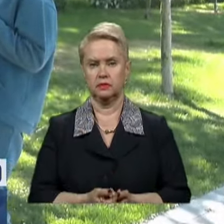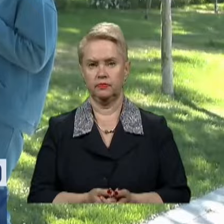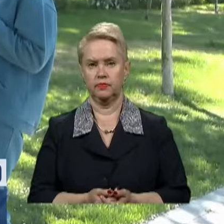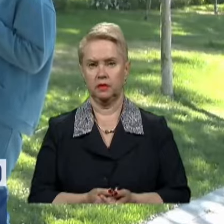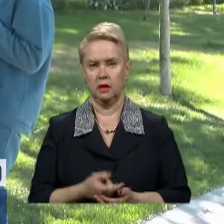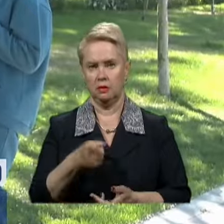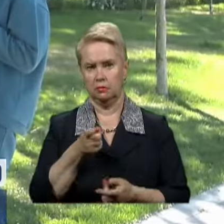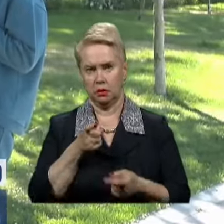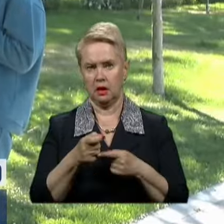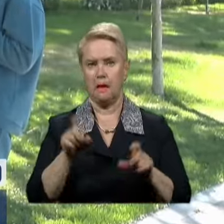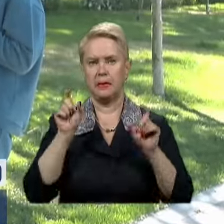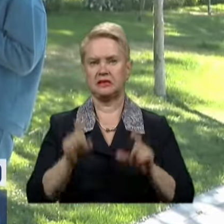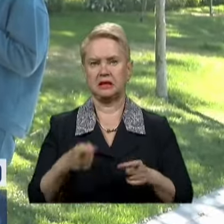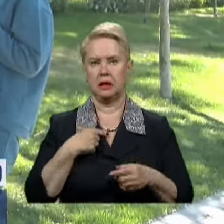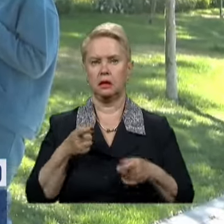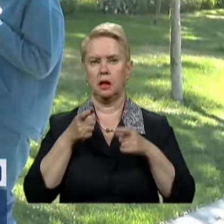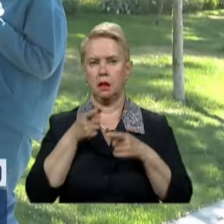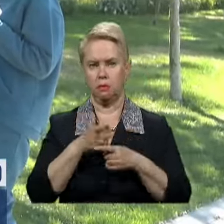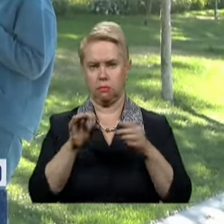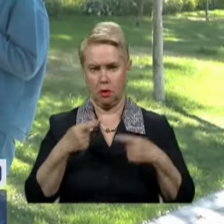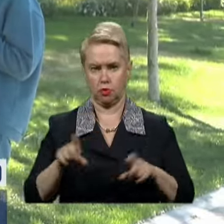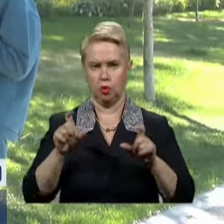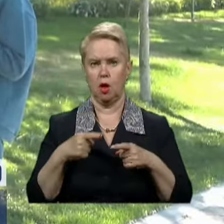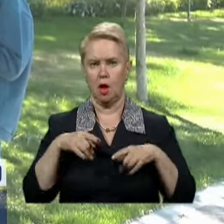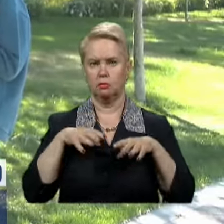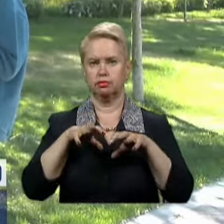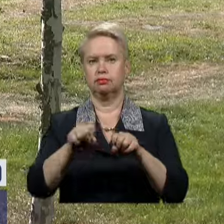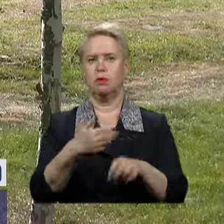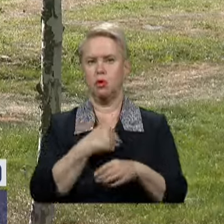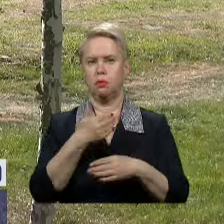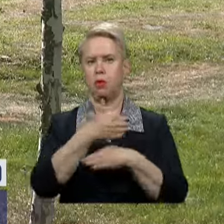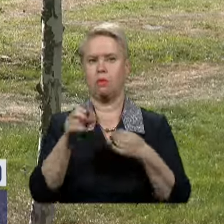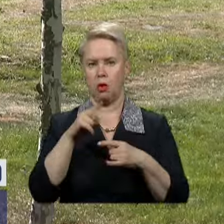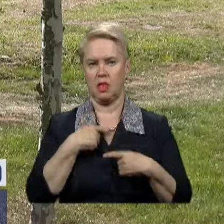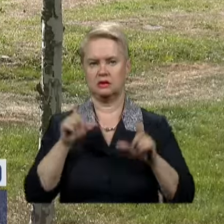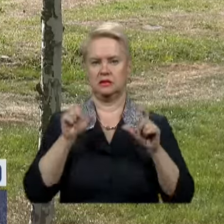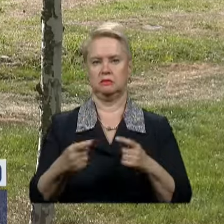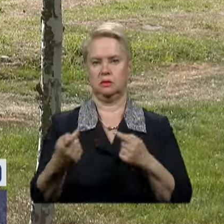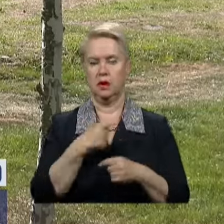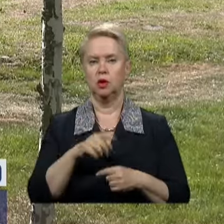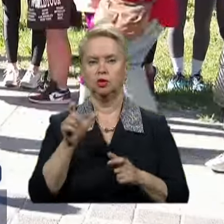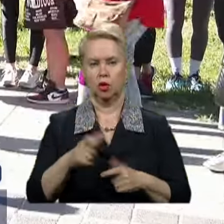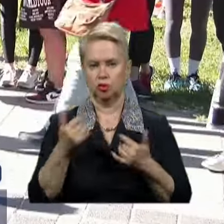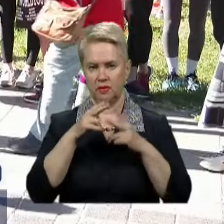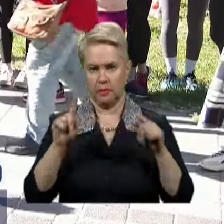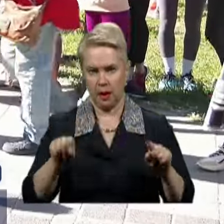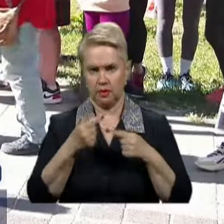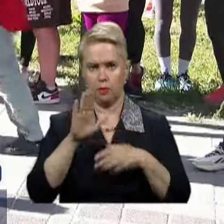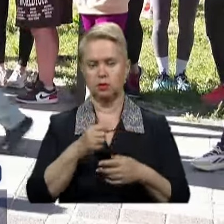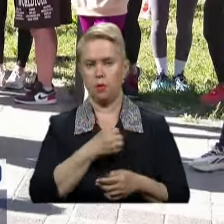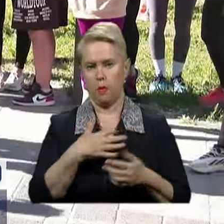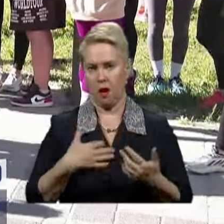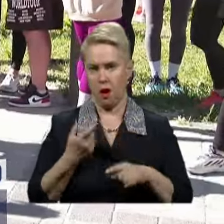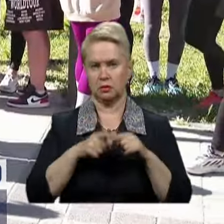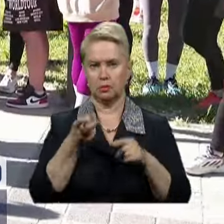Нас садили на броню наперед, і якби вони їхали штурмувати наш блокпост. Зараз в Дніпрі чоловік проходить реабілітацію після поранення,